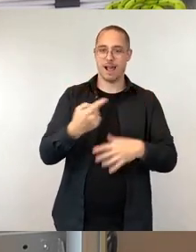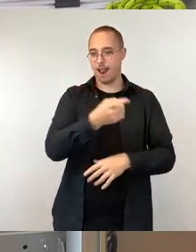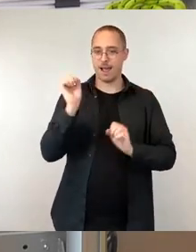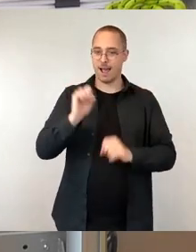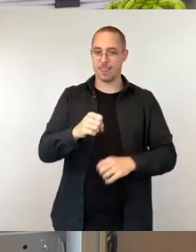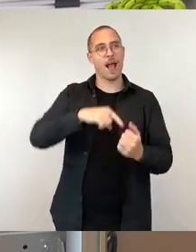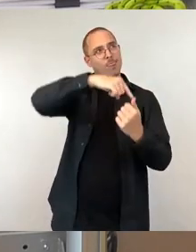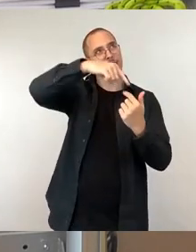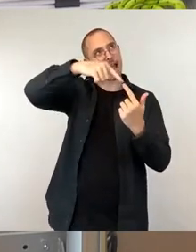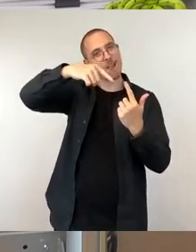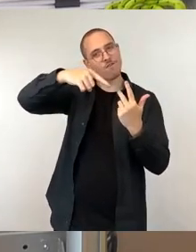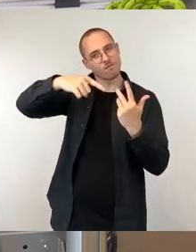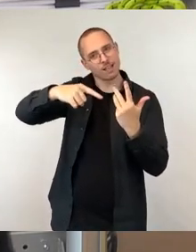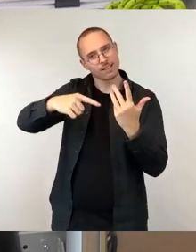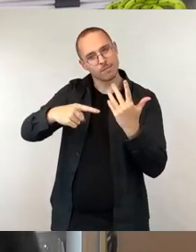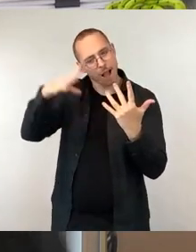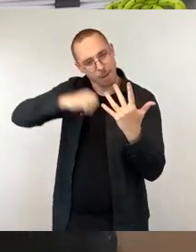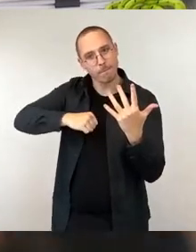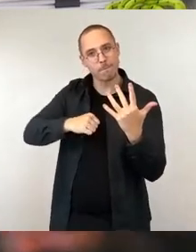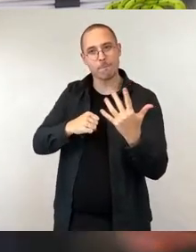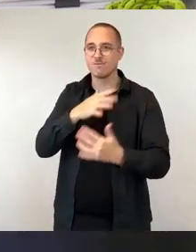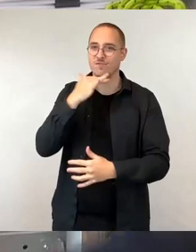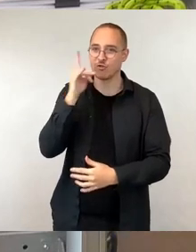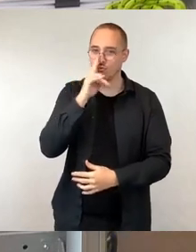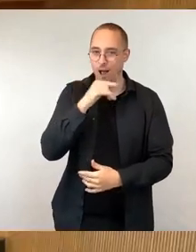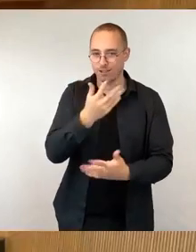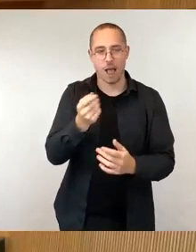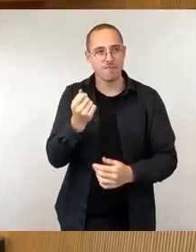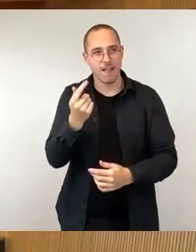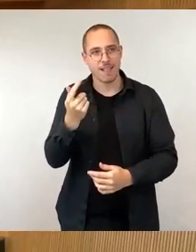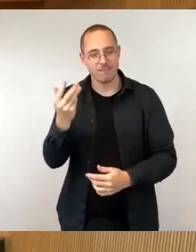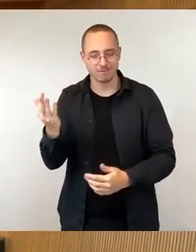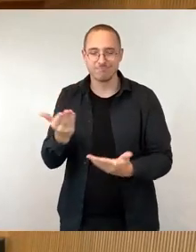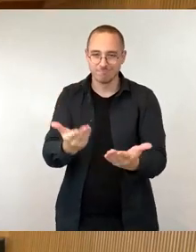Und viel Spaß noch beim 1, 2, 3, 4, 5.